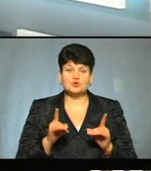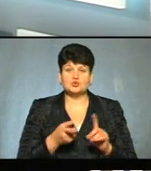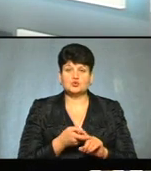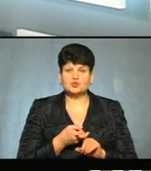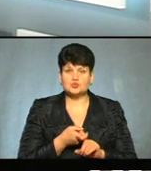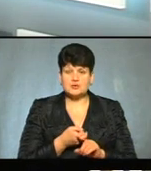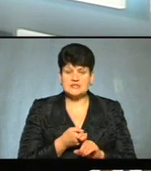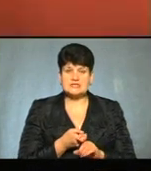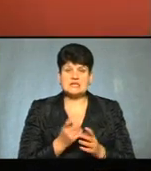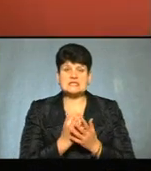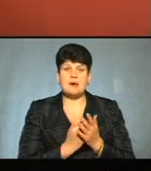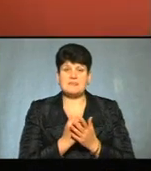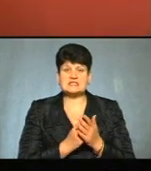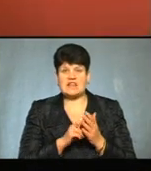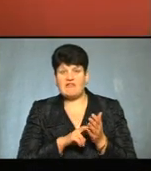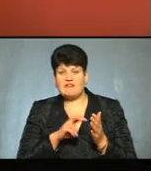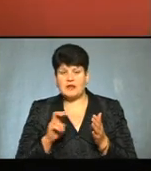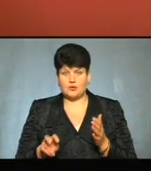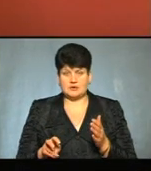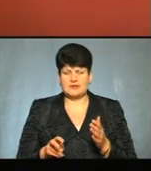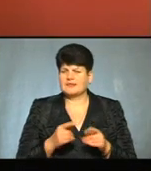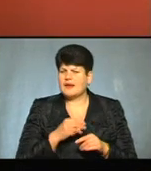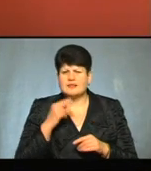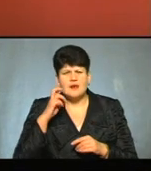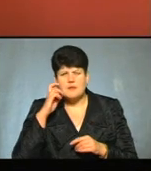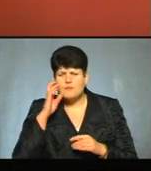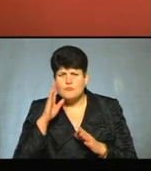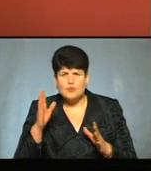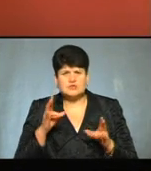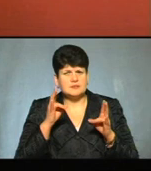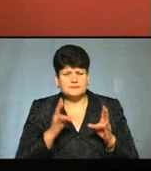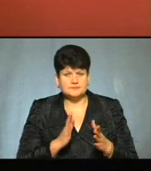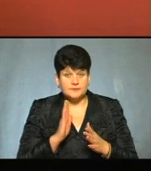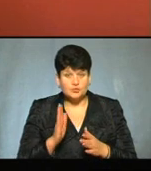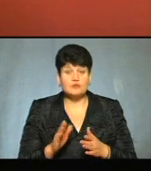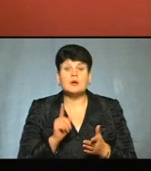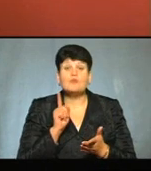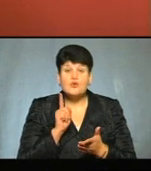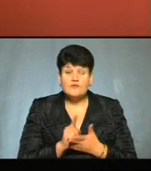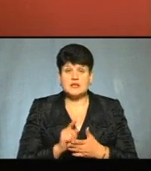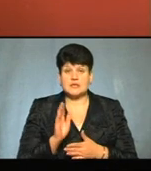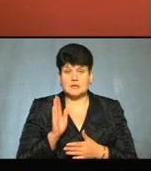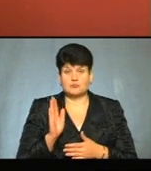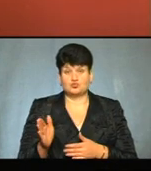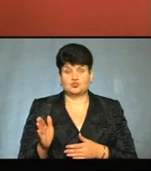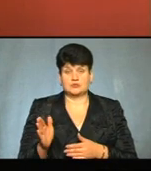Що стосується запасних виходів, не дай Боже, при будь-якій небезпеці, вони повинні